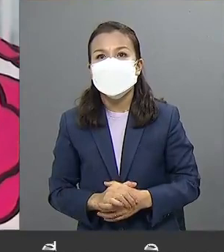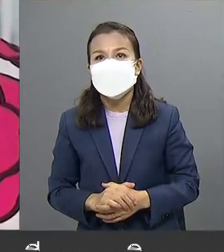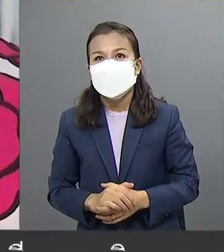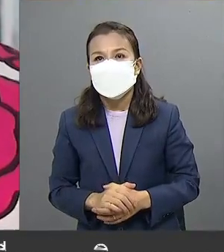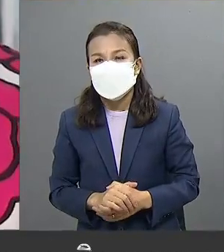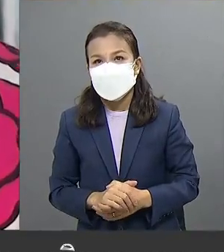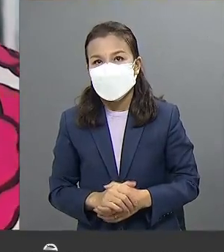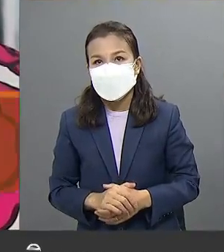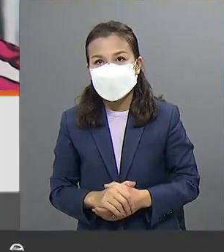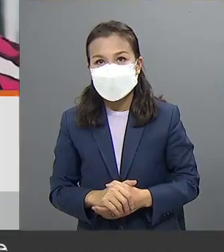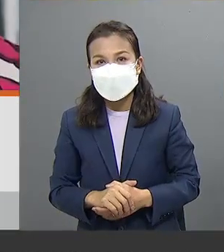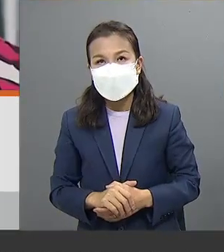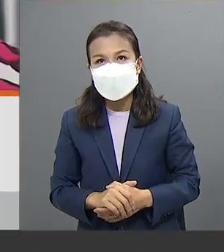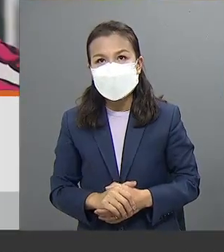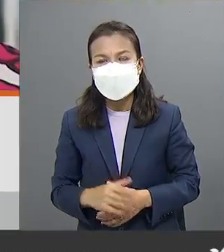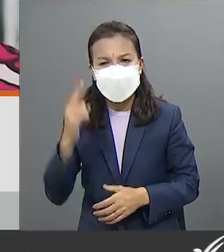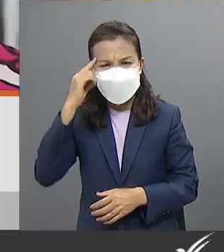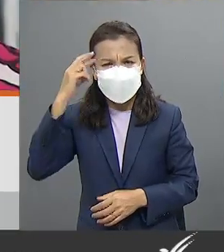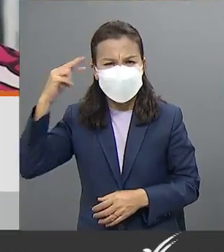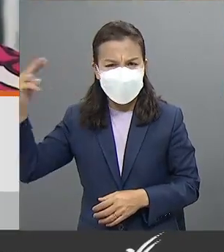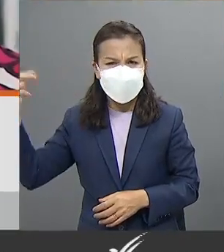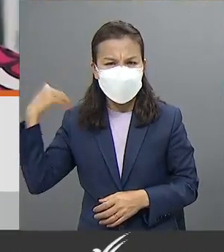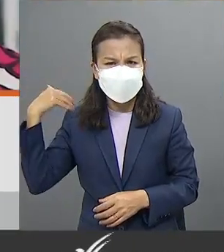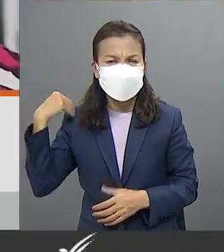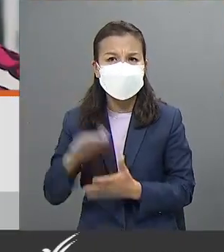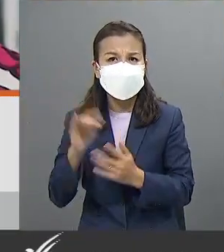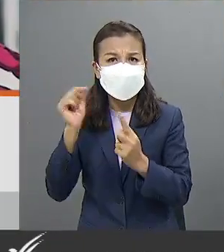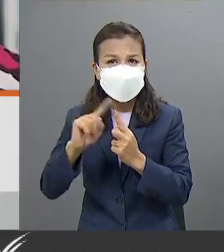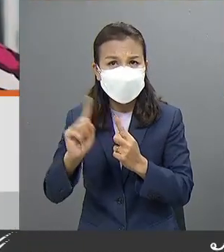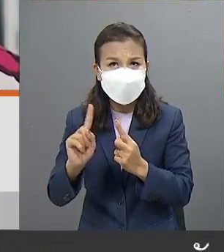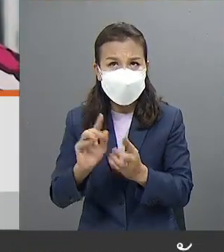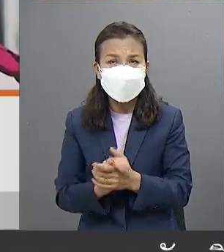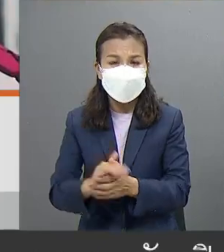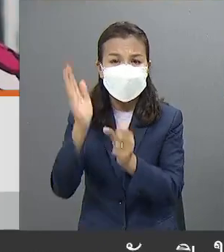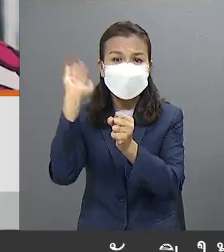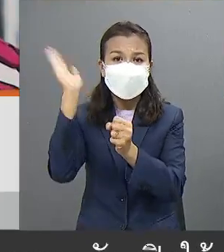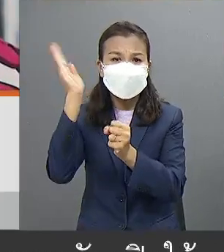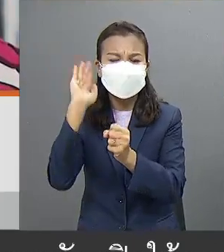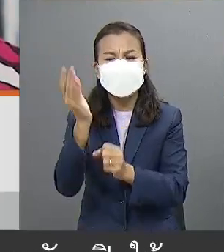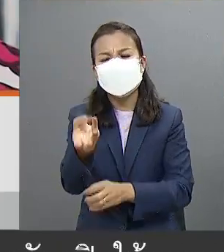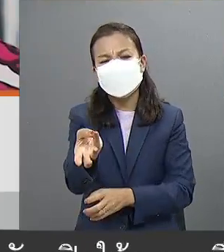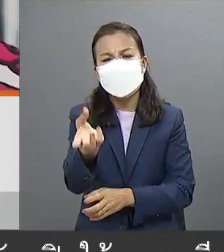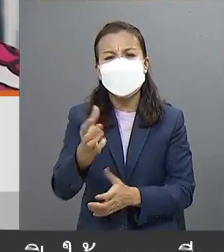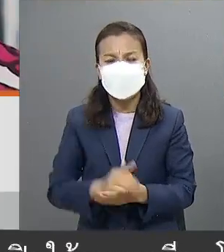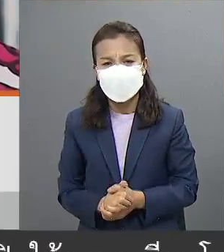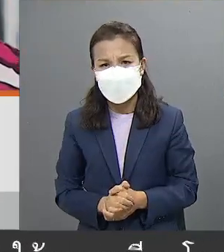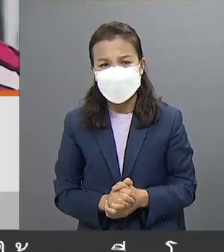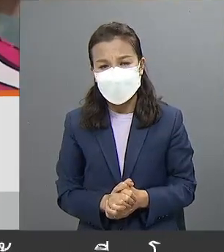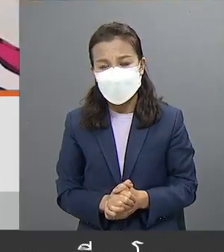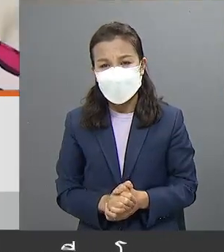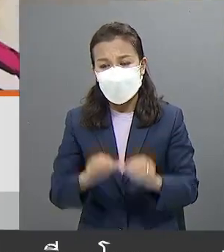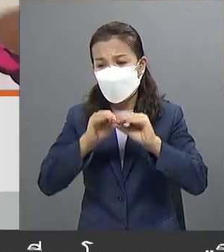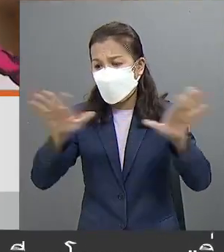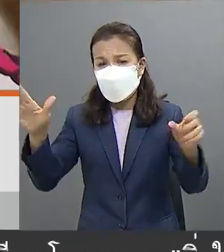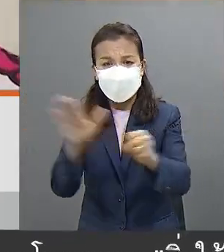แต่มันก็สับสนนะคะอีกส่วนหนึ่งก็คือว่าการมาสำคัญยังไม่ค่อยกว้างค่ะเขาดีกวนแล้วแบบว่ายังส่ง